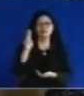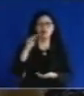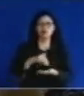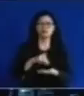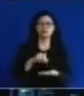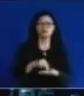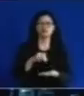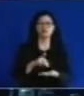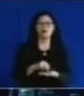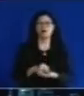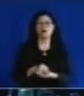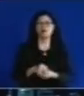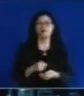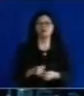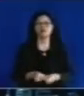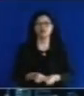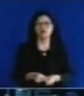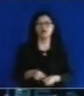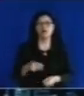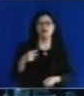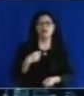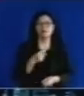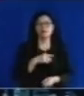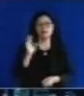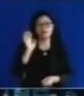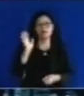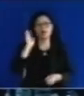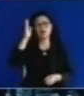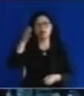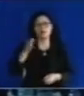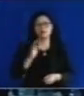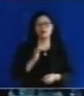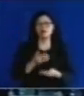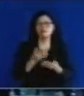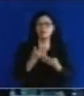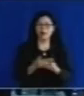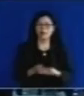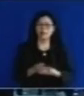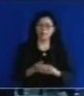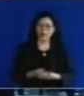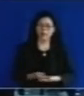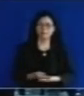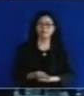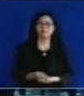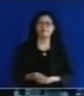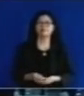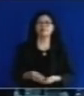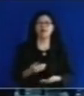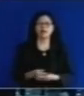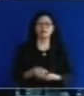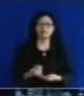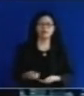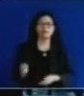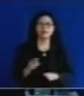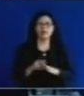Dukcapil. Maka kami tidak akan membebani rakyat dengan tarif-tarif yang misalkan rakyat. Pasangan hijau ke depan akan berkoordinasi dalam membangun dengan Brebes,